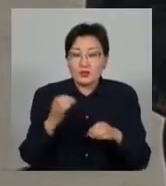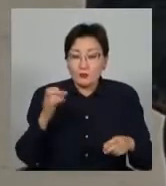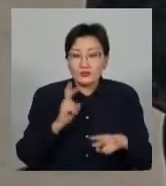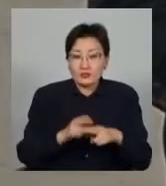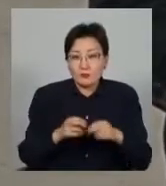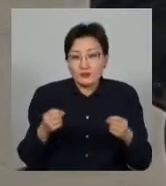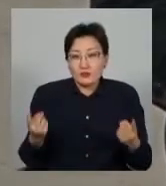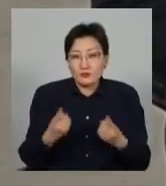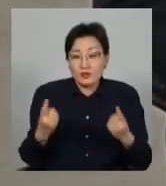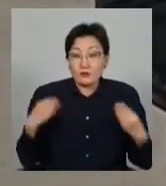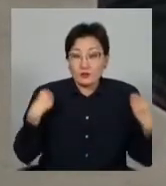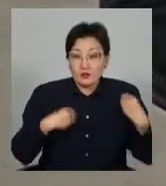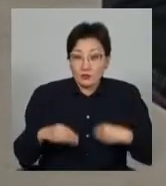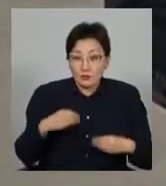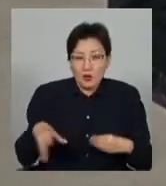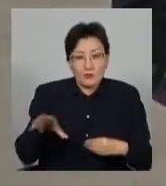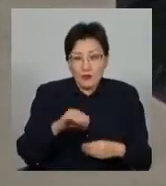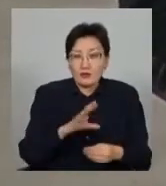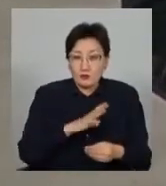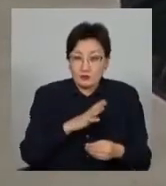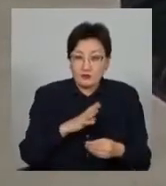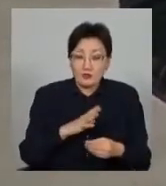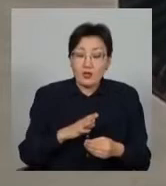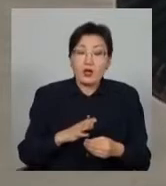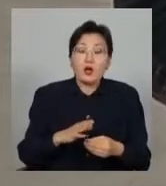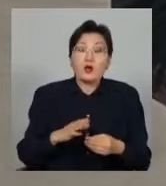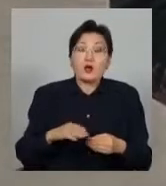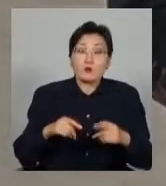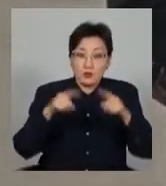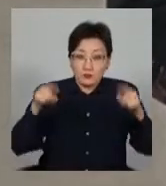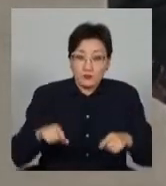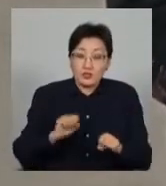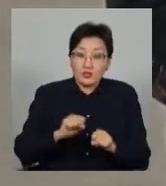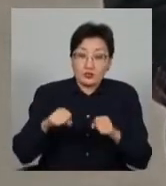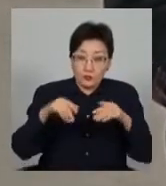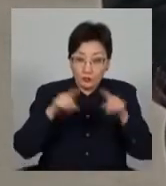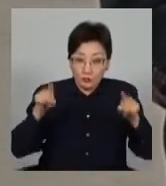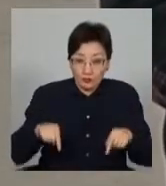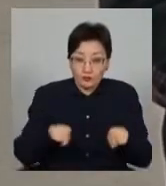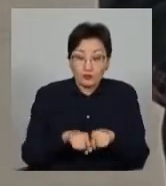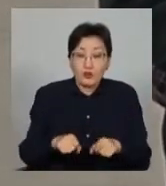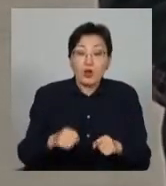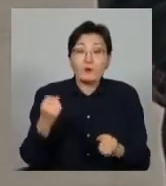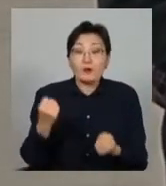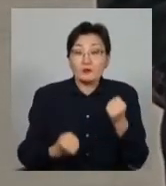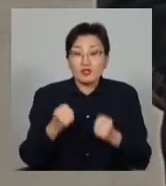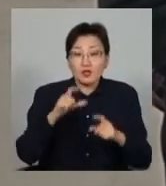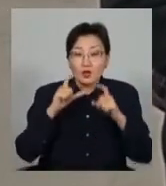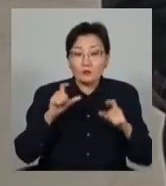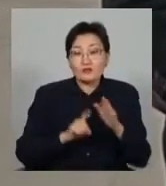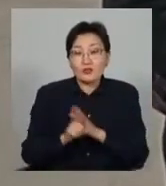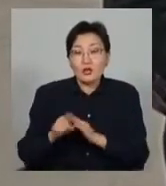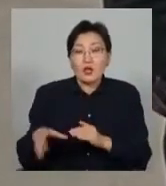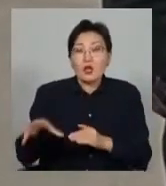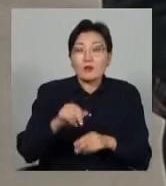қалқаншаларда қарапайым киінген адамдардың қолдарында болды. Олар тіпті дулығаларын да киіп алған. Бір көлікке отырып алып шу көтеріп жүрді. Содан алдына